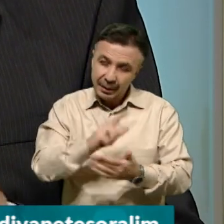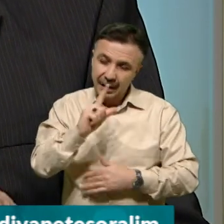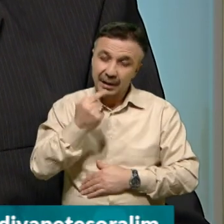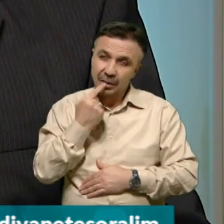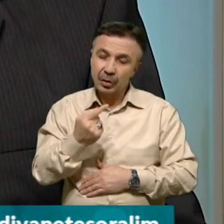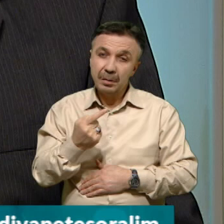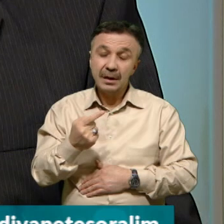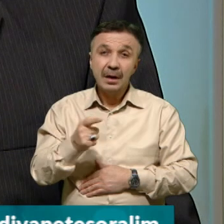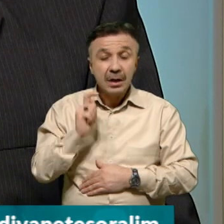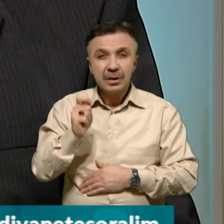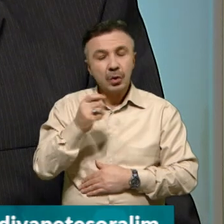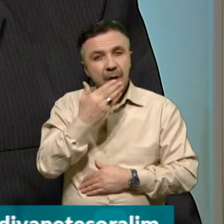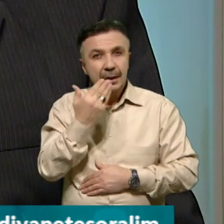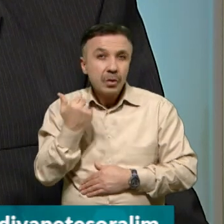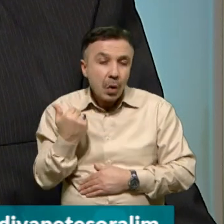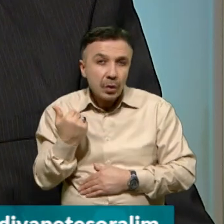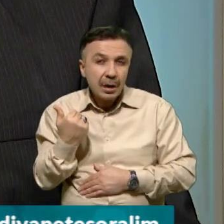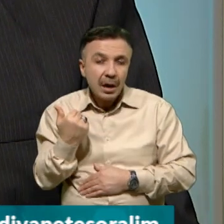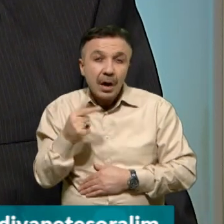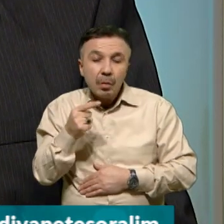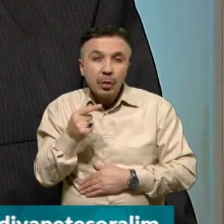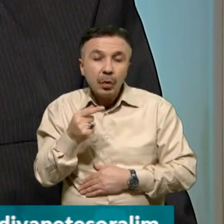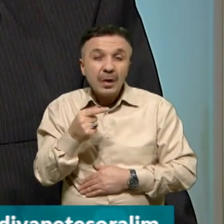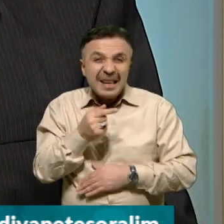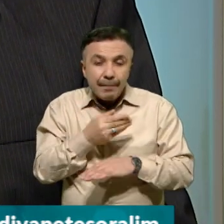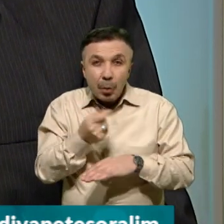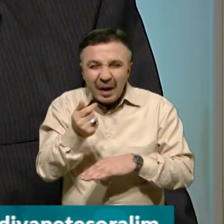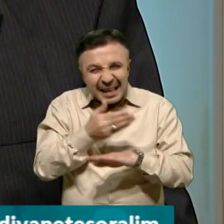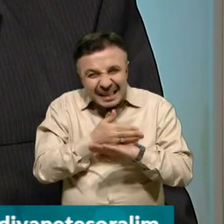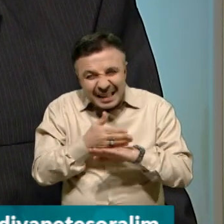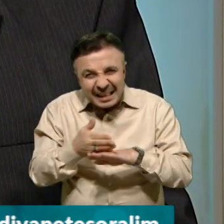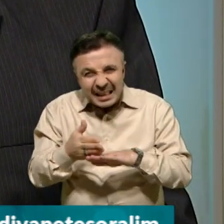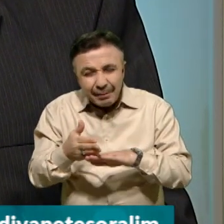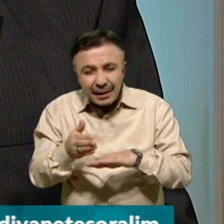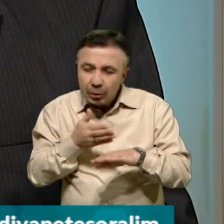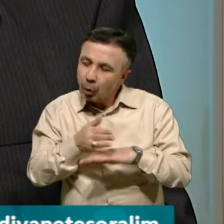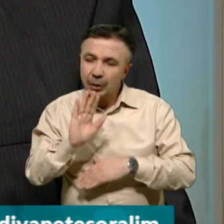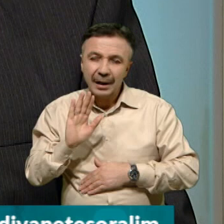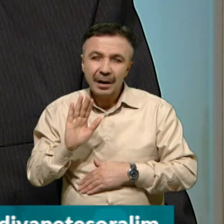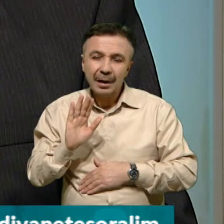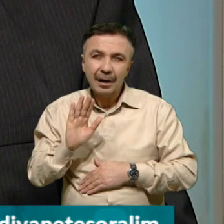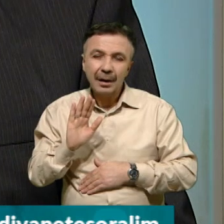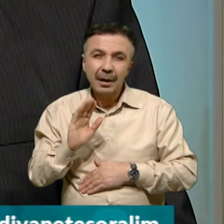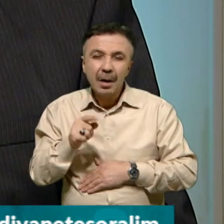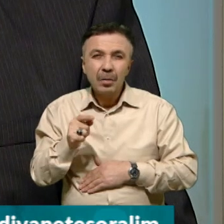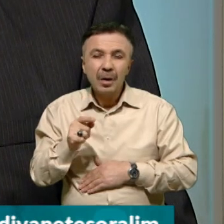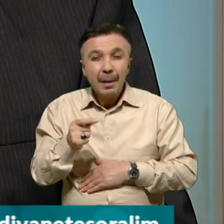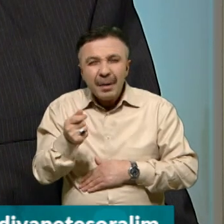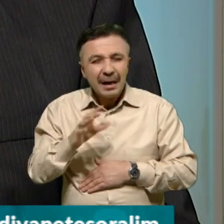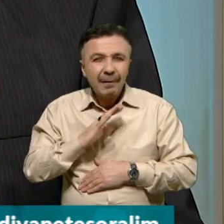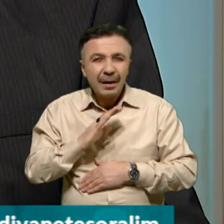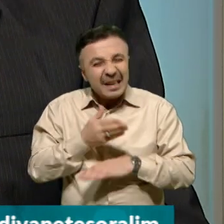bir zaruret yoksa bunu geciktirmemek lazım. Yani imkanımız olduğu halde geciktirir, faize